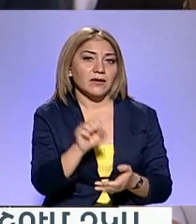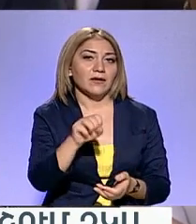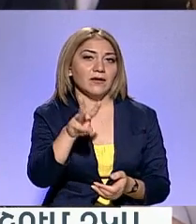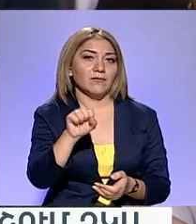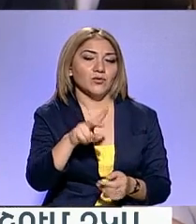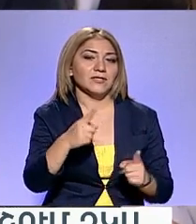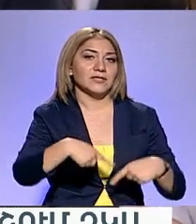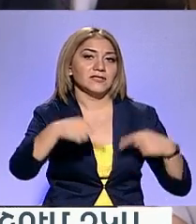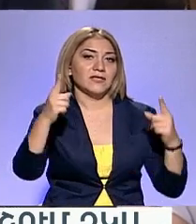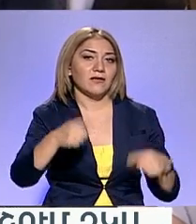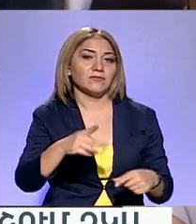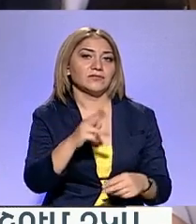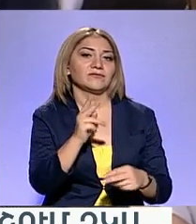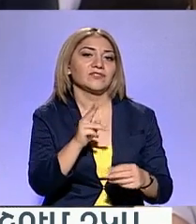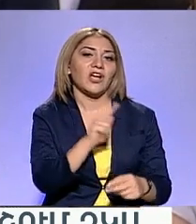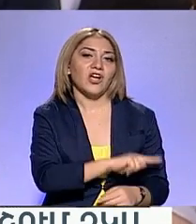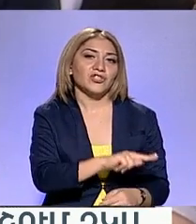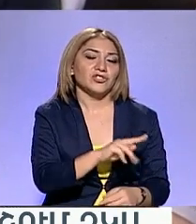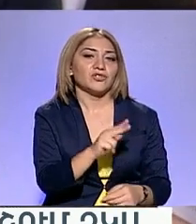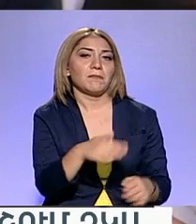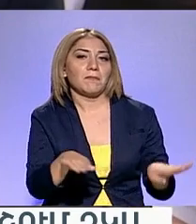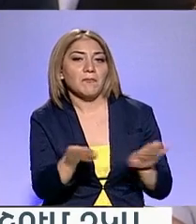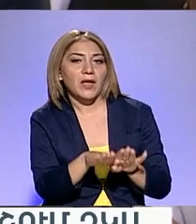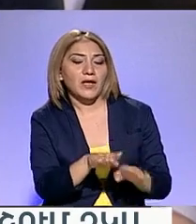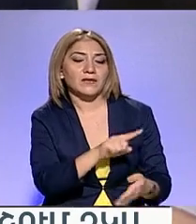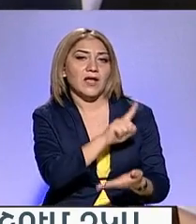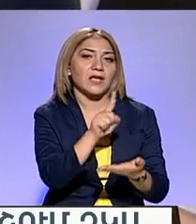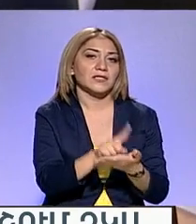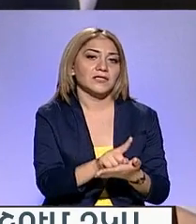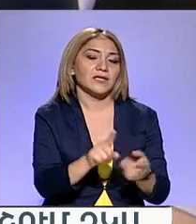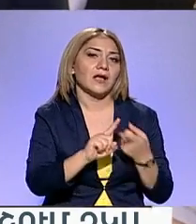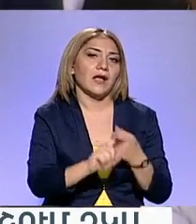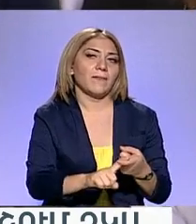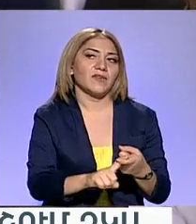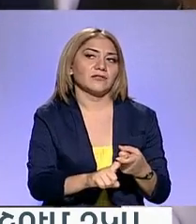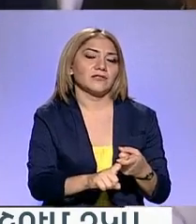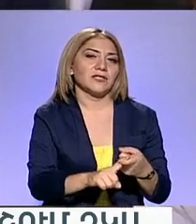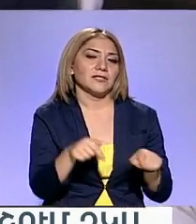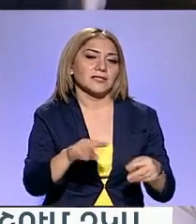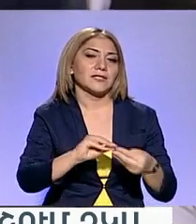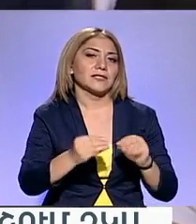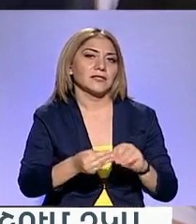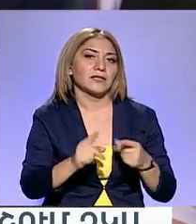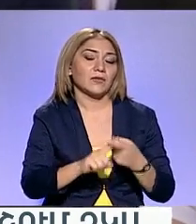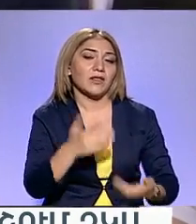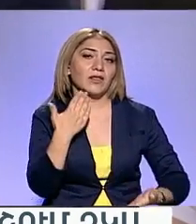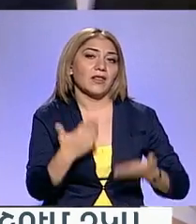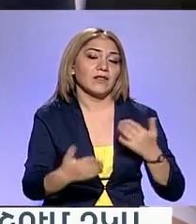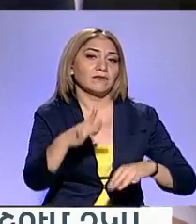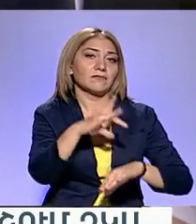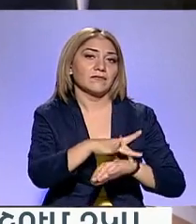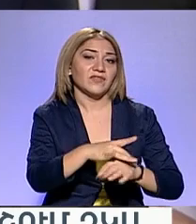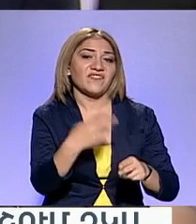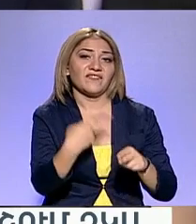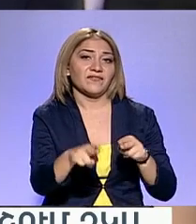Ամուսարի շահագործել չշահագործելու հարցը կապված է հենց առանձնահատուկ այս խնդրի հետ։ Եթե պարզվի, որ